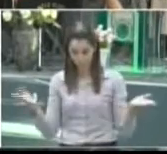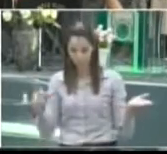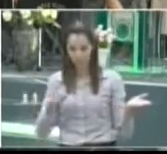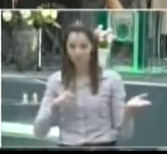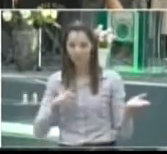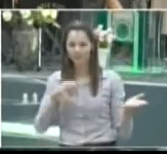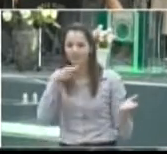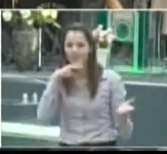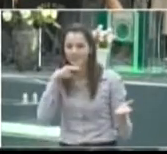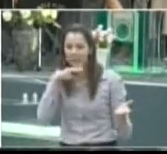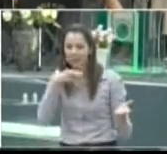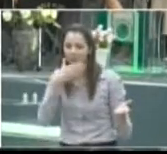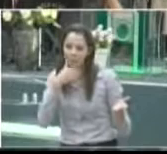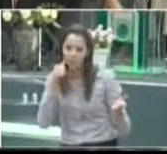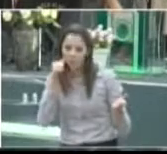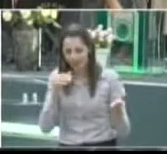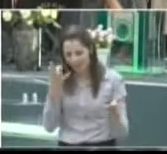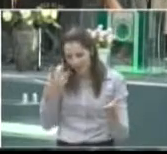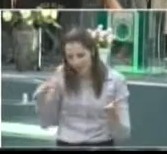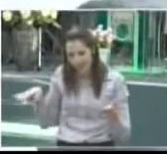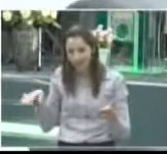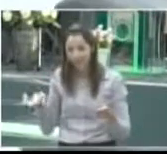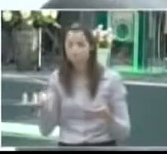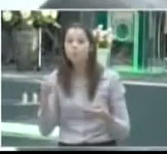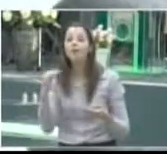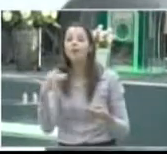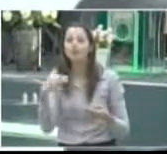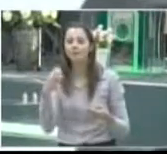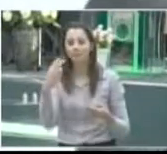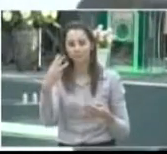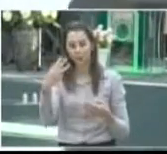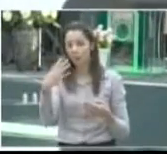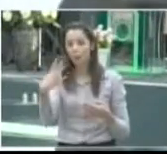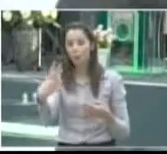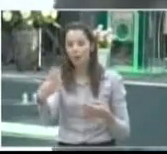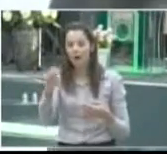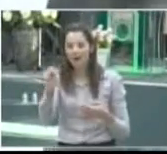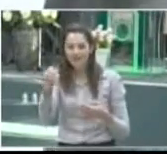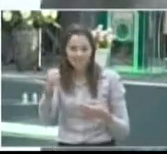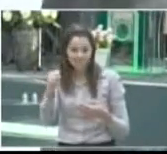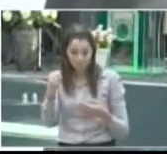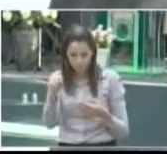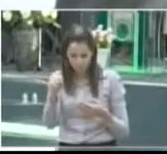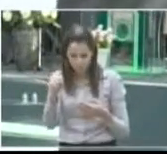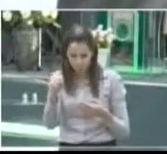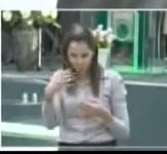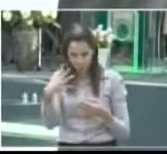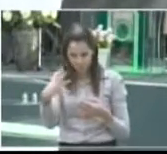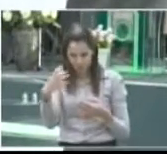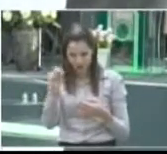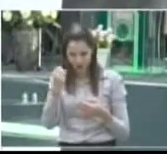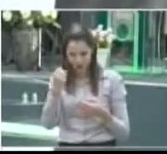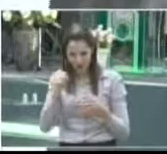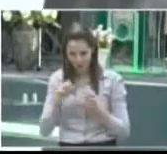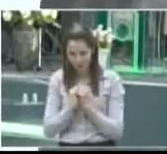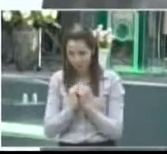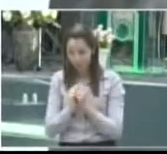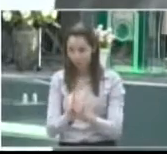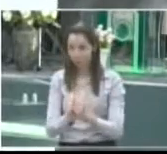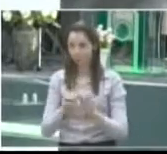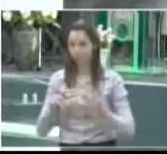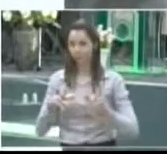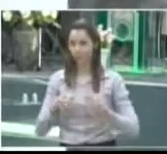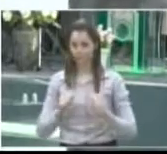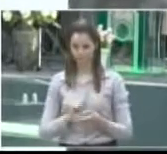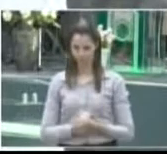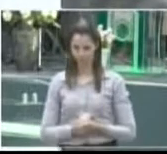davon haben meine Frau und ich alleine 24. E desses aí, eu e minha esposa sozinho somos avós